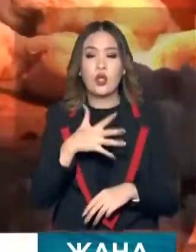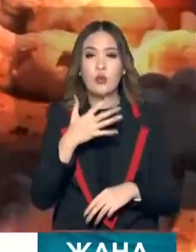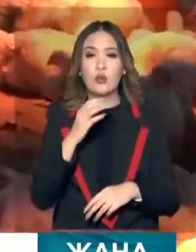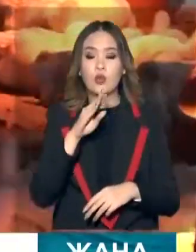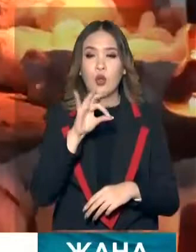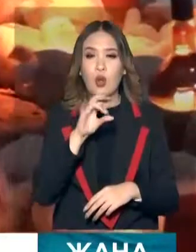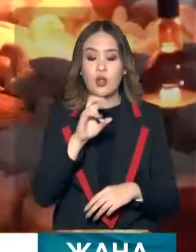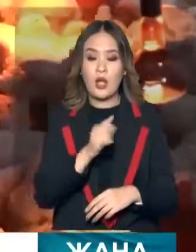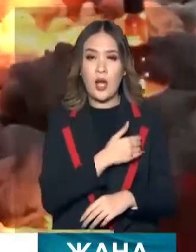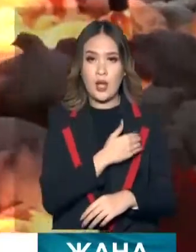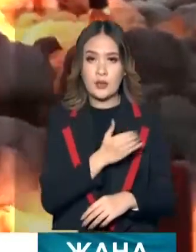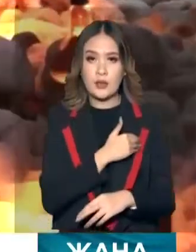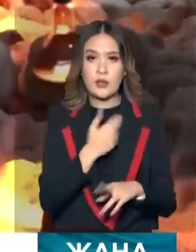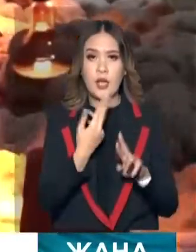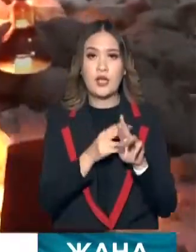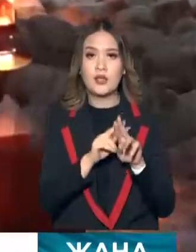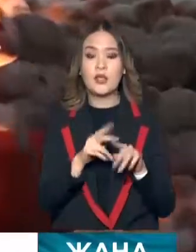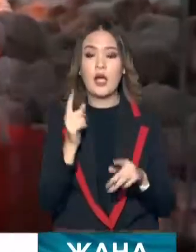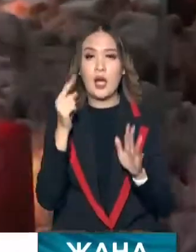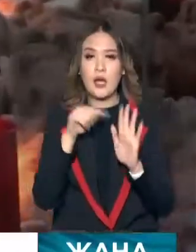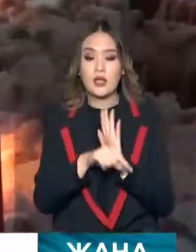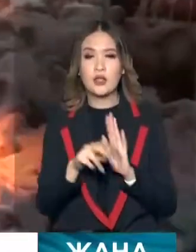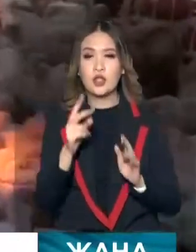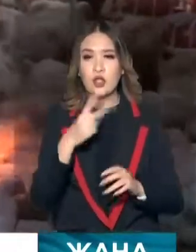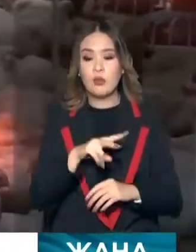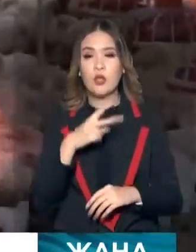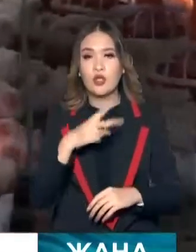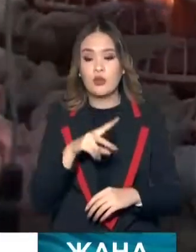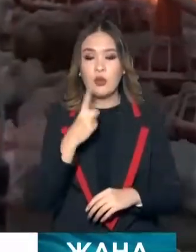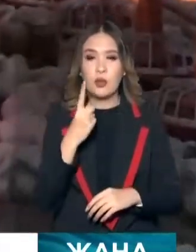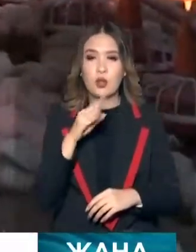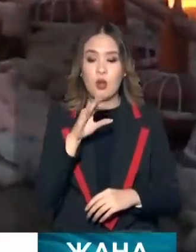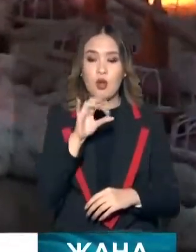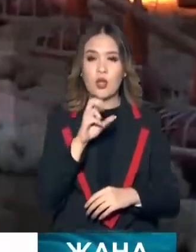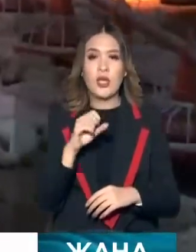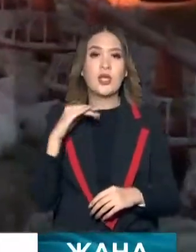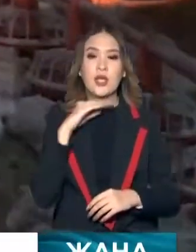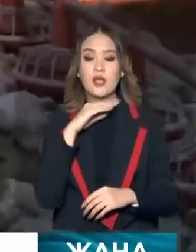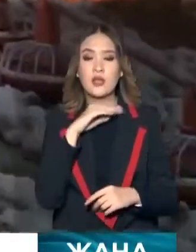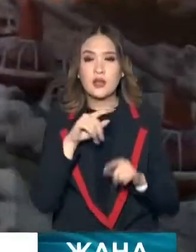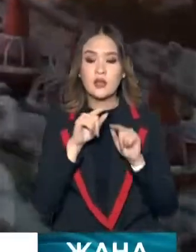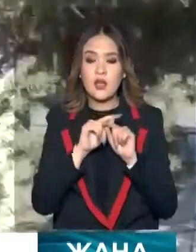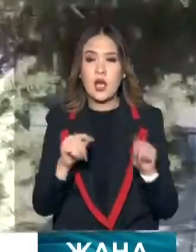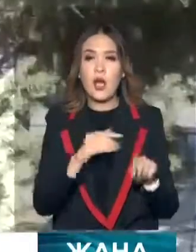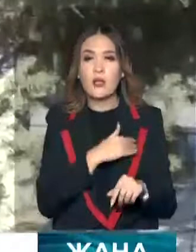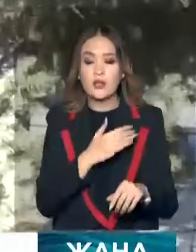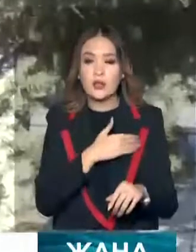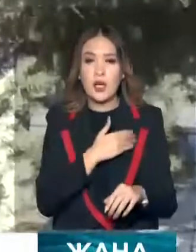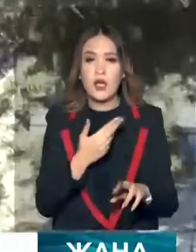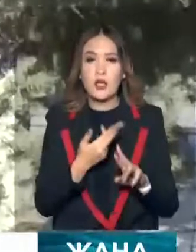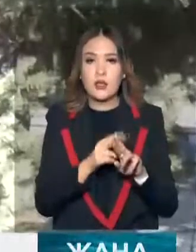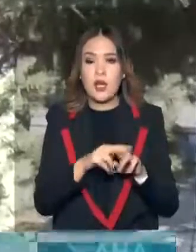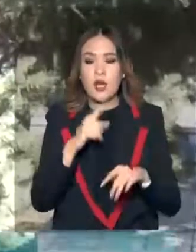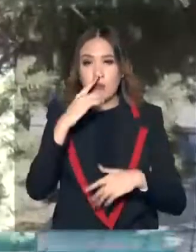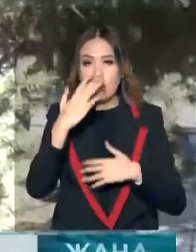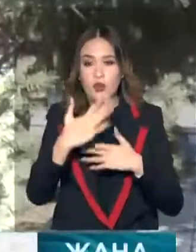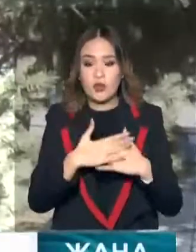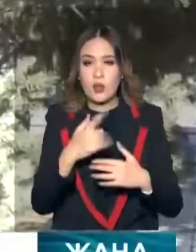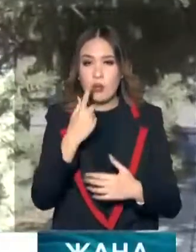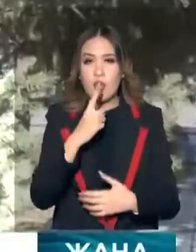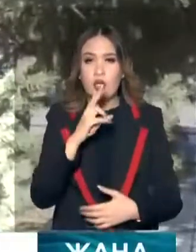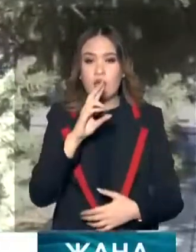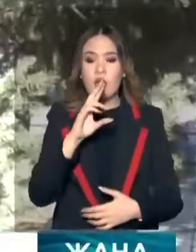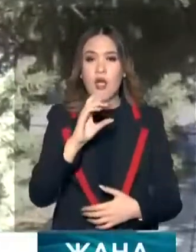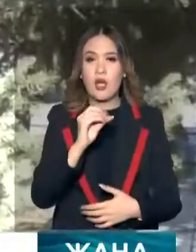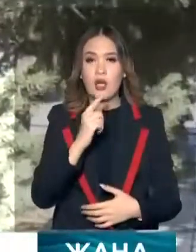өндіруде. 6-7 цикл аралығында 20-21 тонна ет өндіреді. Алдағы уақытта әр ауылдық округтен 1 гектардан